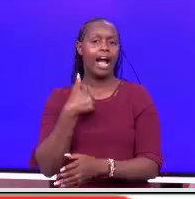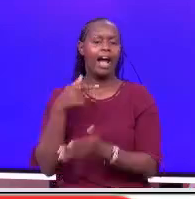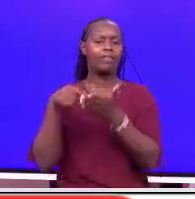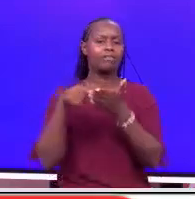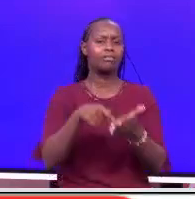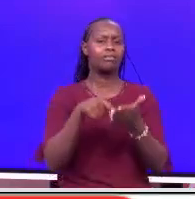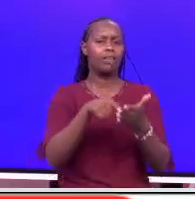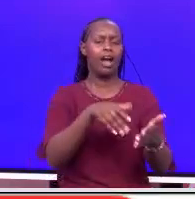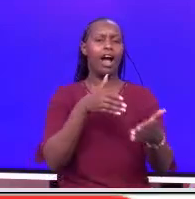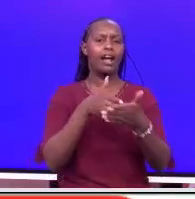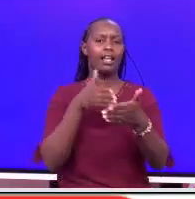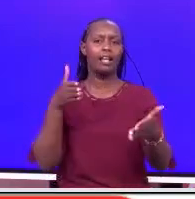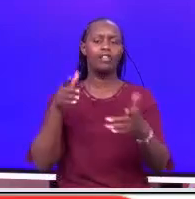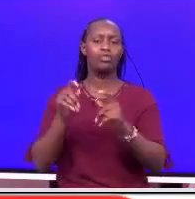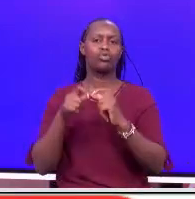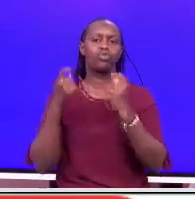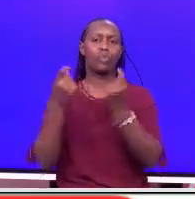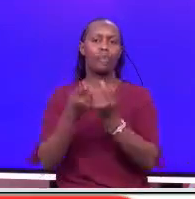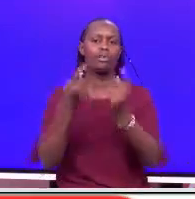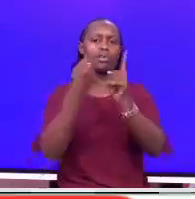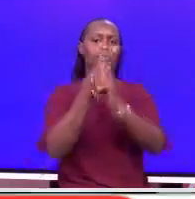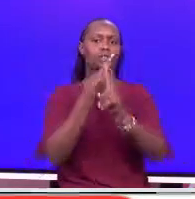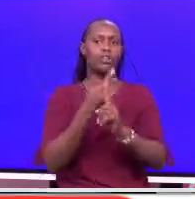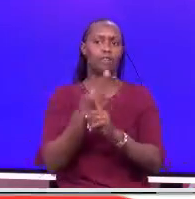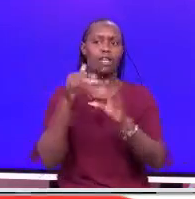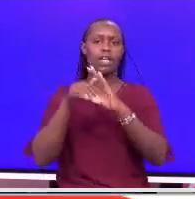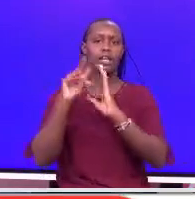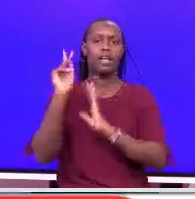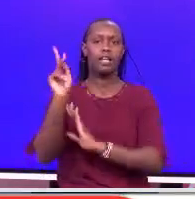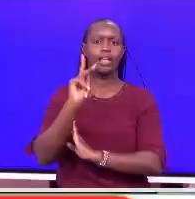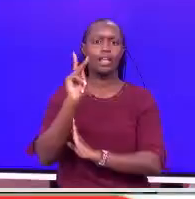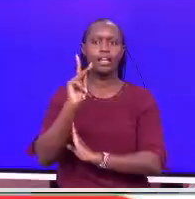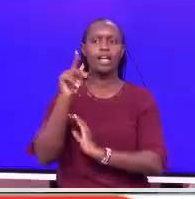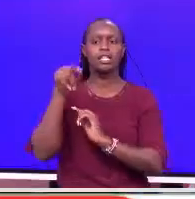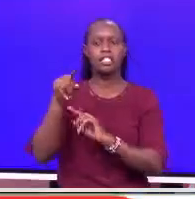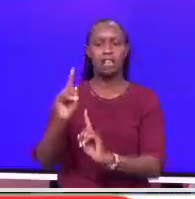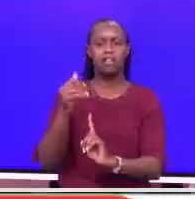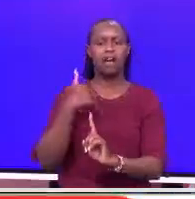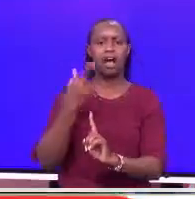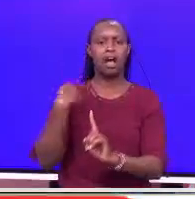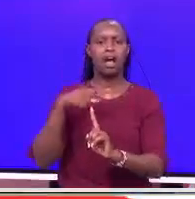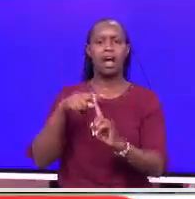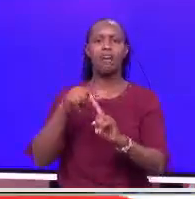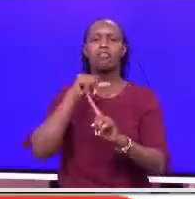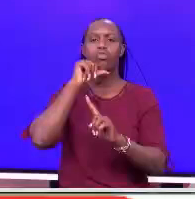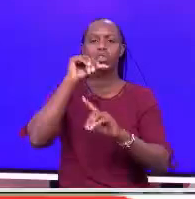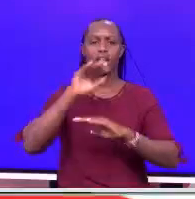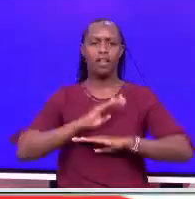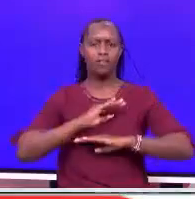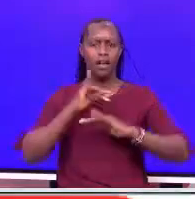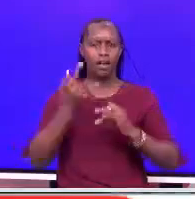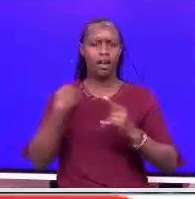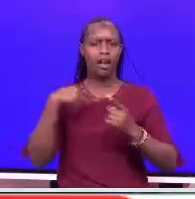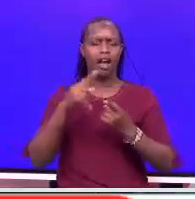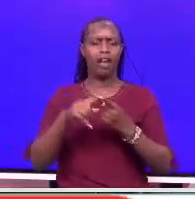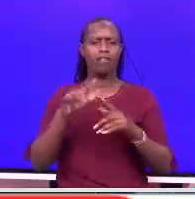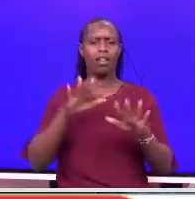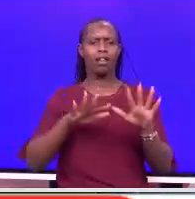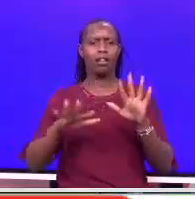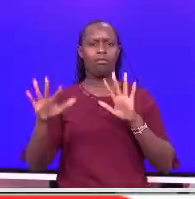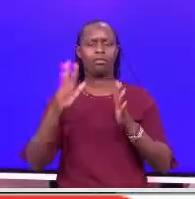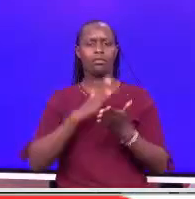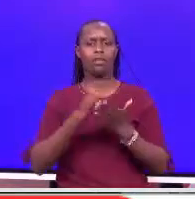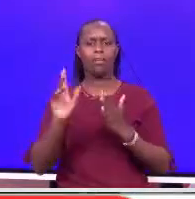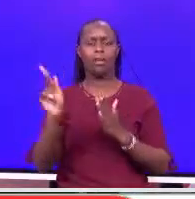ya baadhi ya makabila mbalimbali nchini Kenya. Asili na kiwango cha matamshi ya mhubiri huyo yameziwa taharuki kutoka kwa baadhi ya